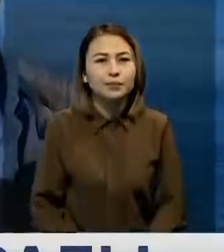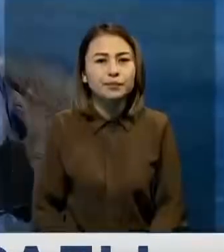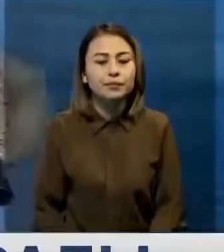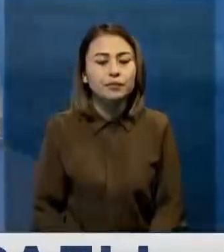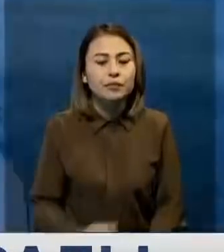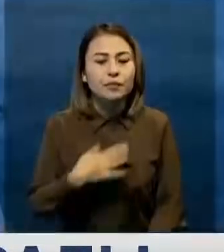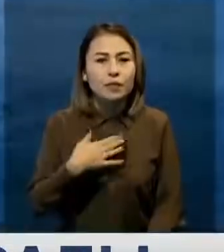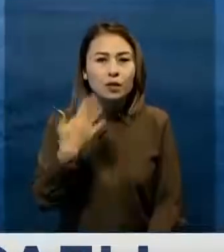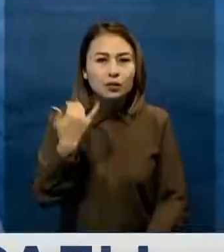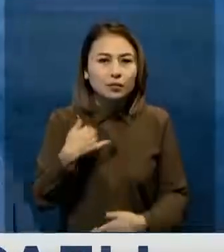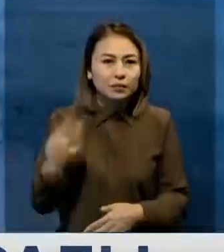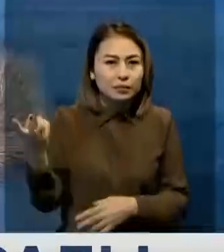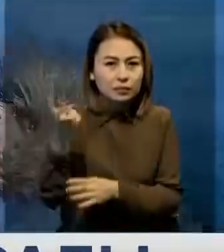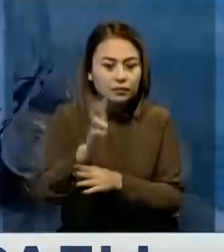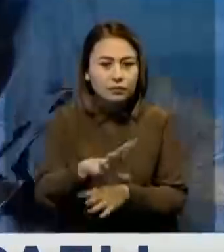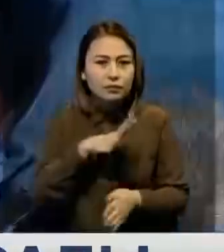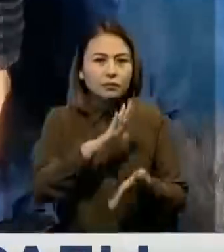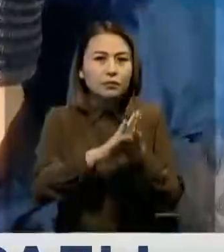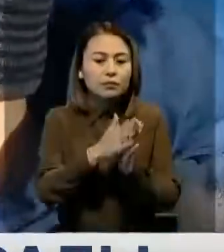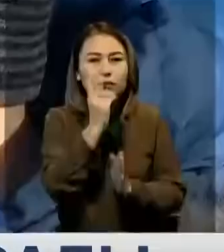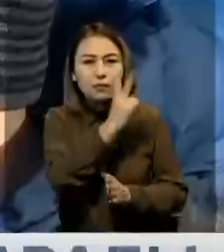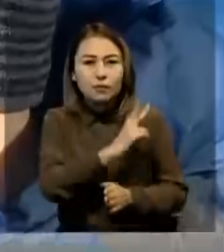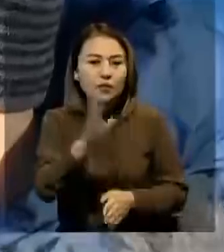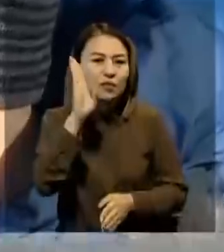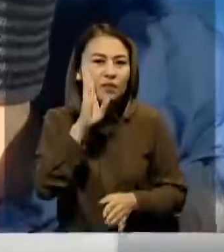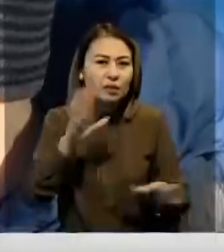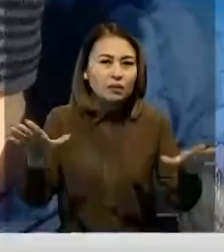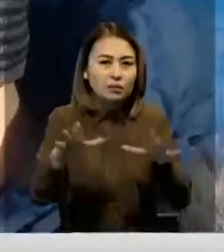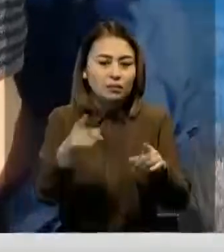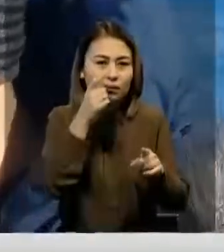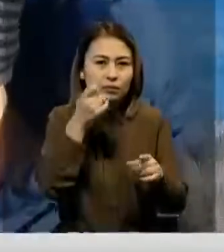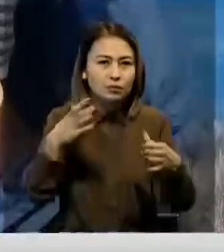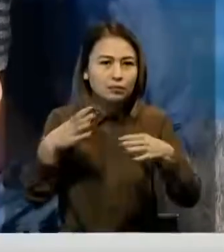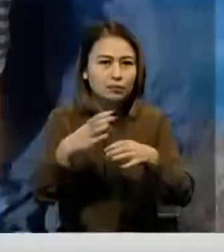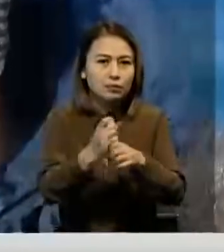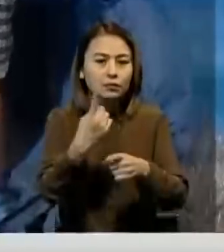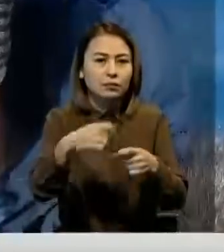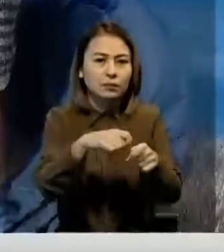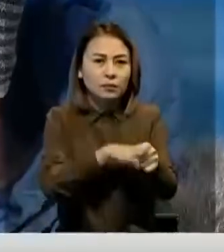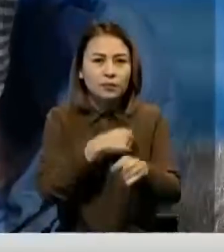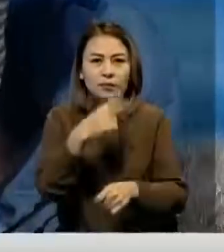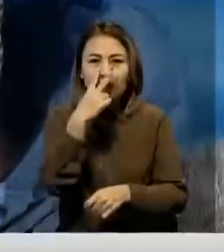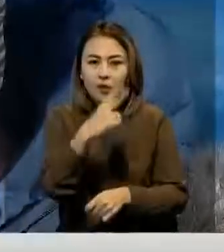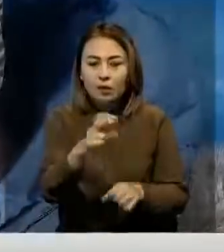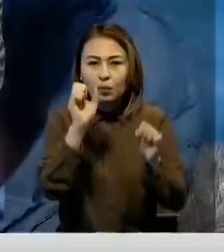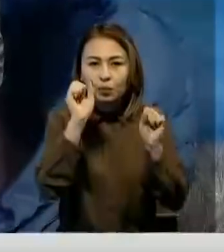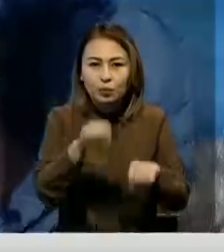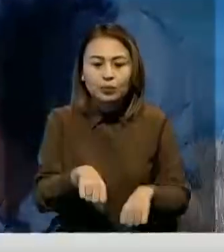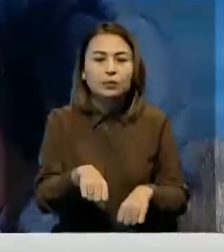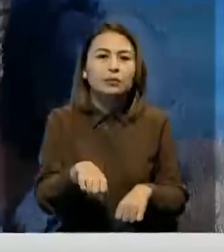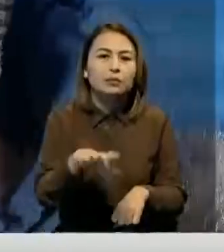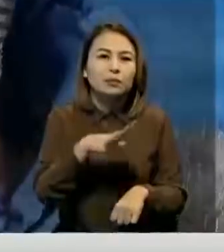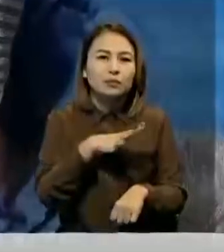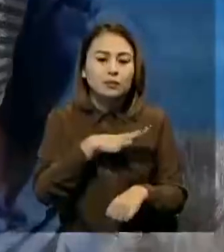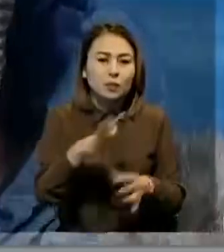пляж. Жағажайға енді келіп тұрмыз. Пирстерде нақ су деңгейінің дәл мына жерде шамамен 1 метрге түскенін көруге болады. Пирстің кей жерлері